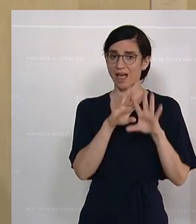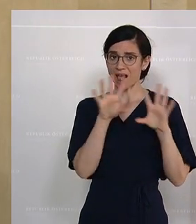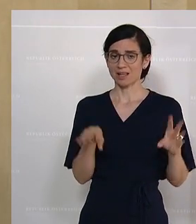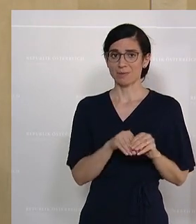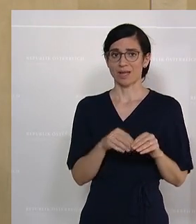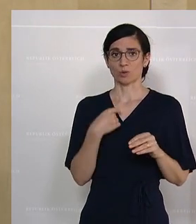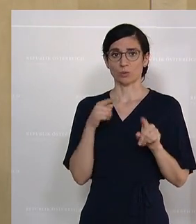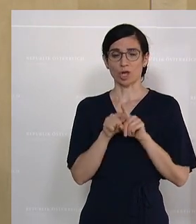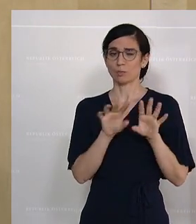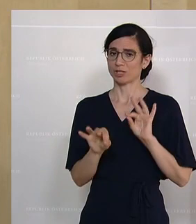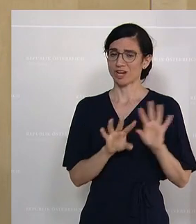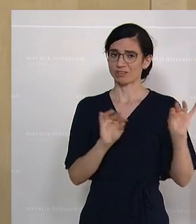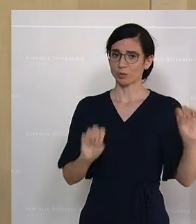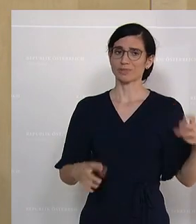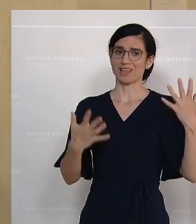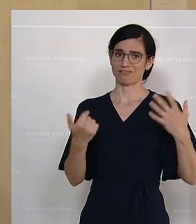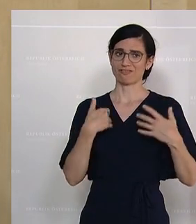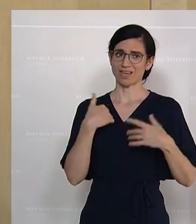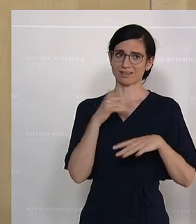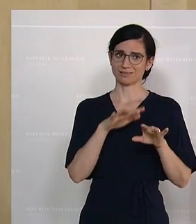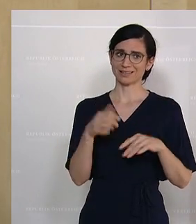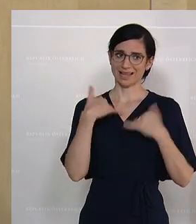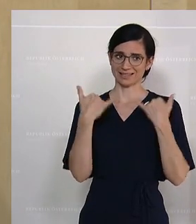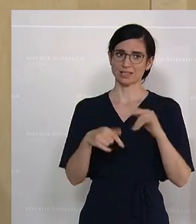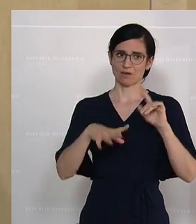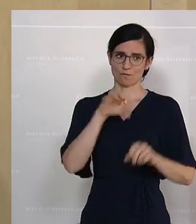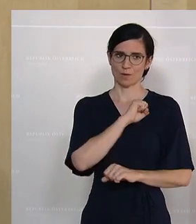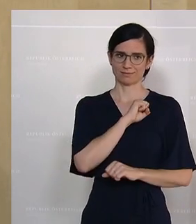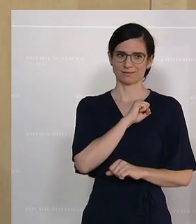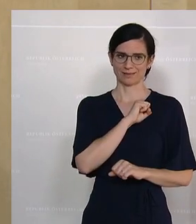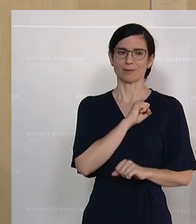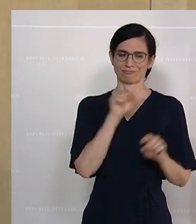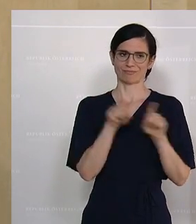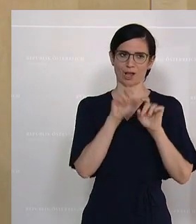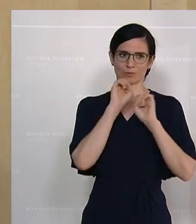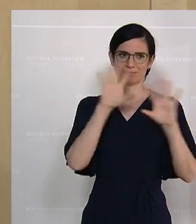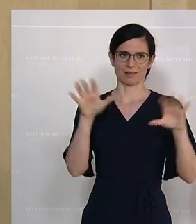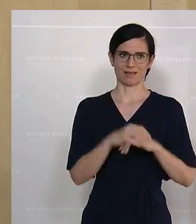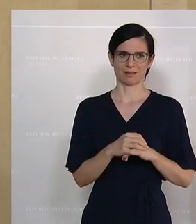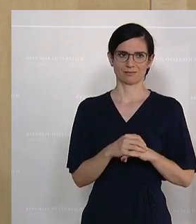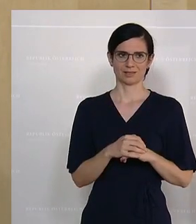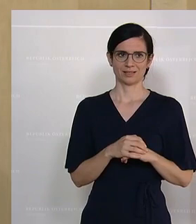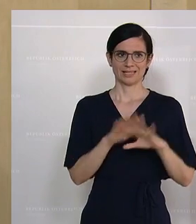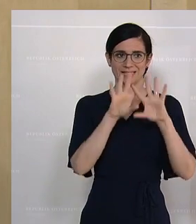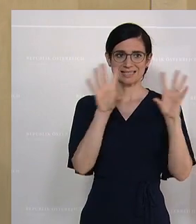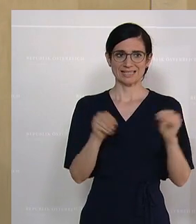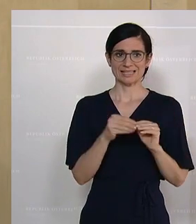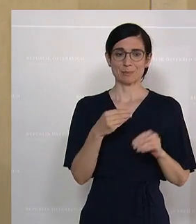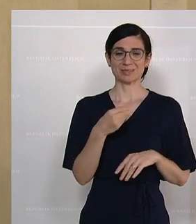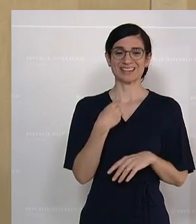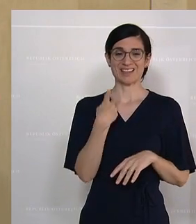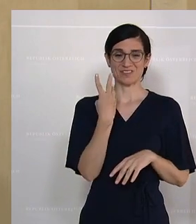damit beschäftigungseffekte kinder jetzt so haben die jugend setzt nützen ist auch unbestritten das waren in summe 40 milliarden euro